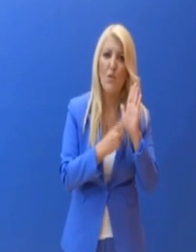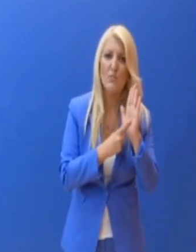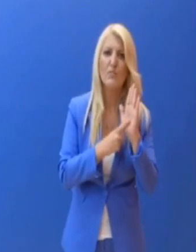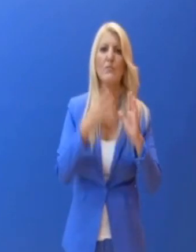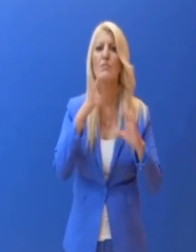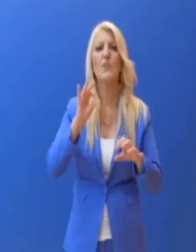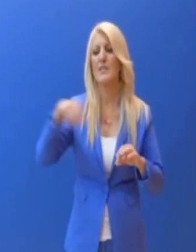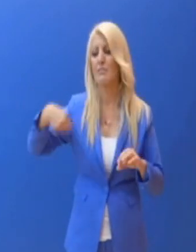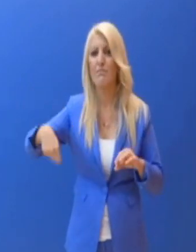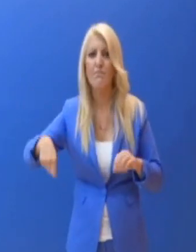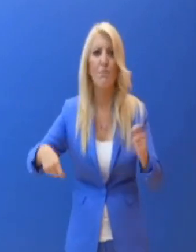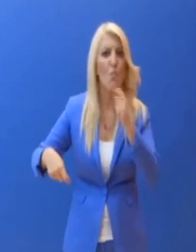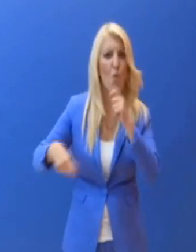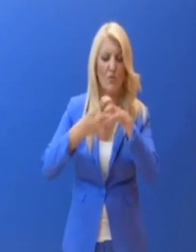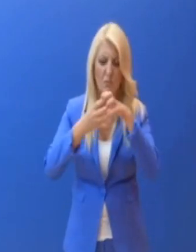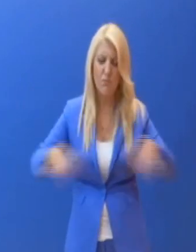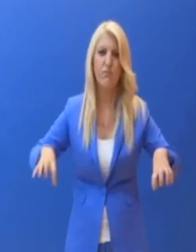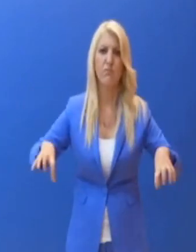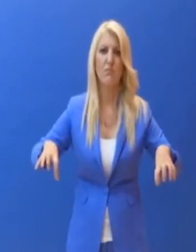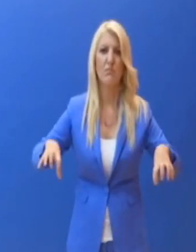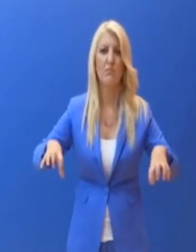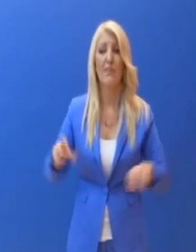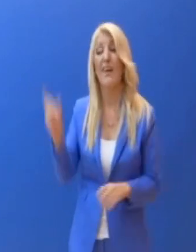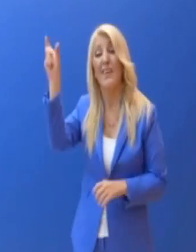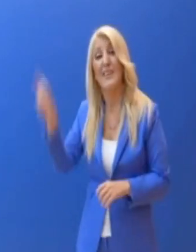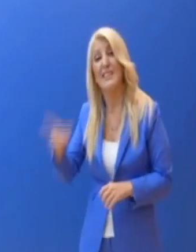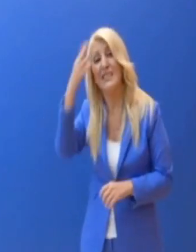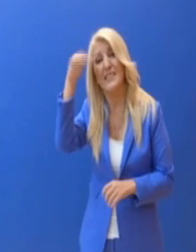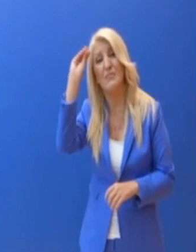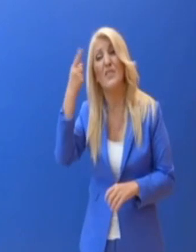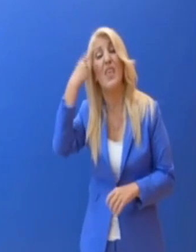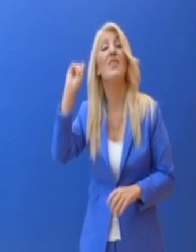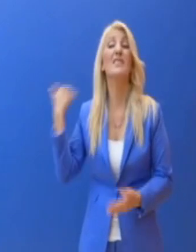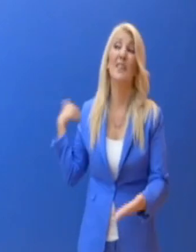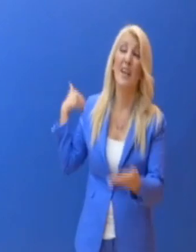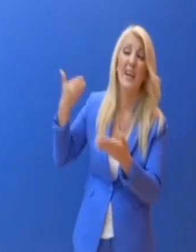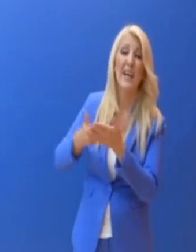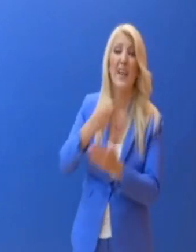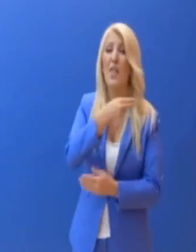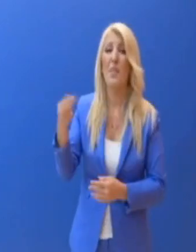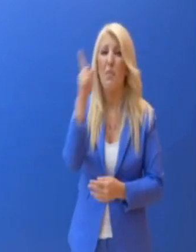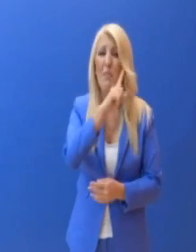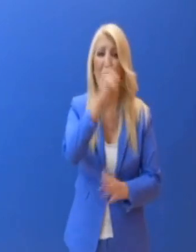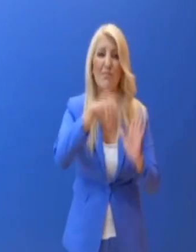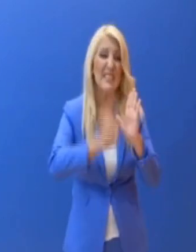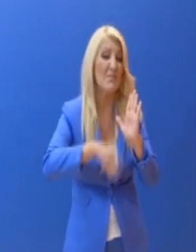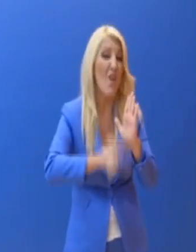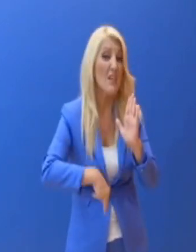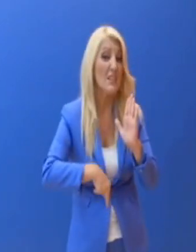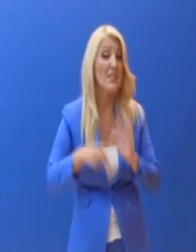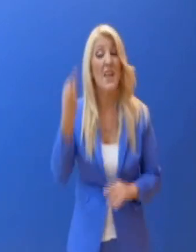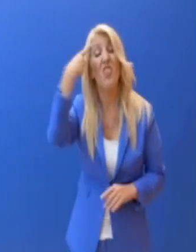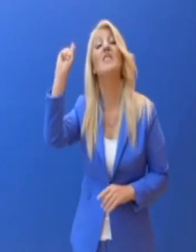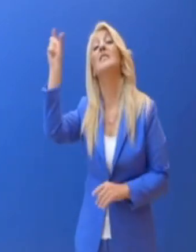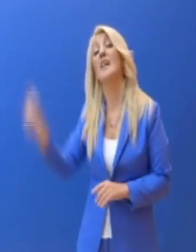των εξουσιών στον τόπο μας. Δεν ήξερε τίποτα ο κύριος Τσίπρας για τις εικονικές συμβάσεις? Δεν ήξερε